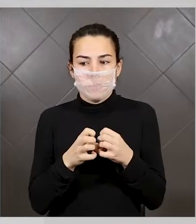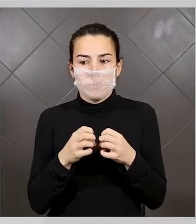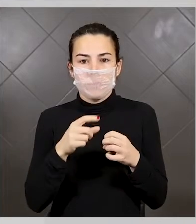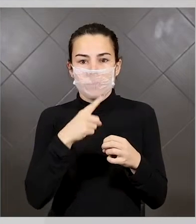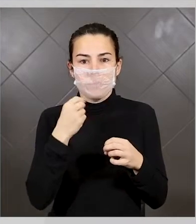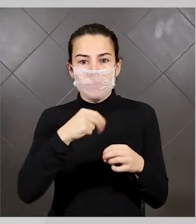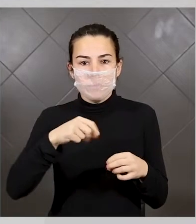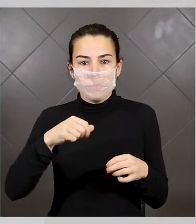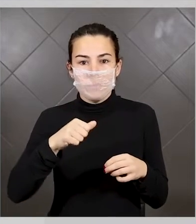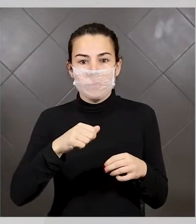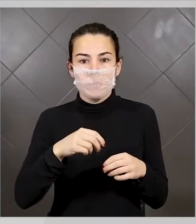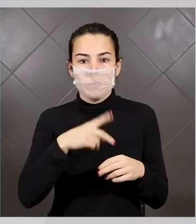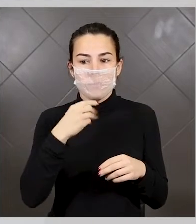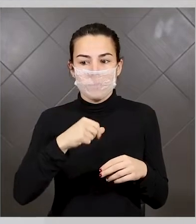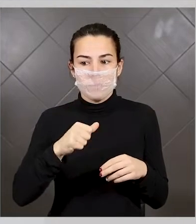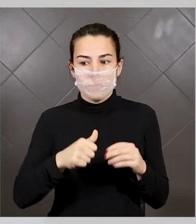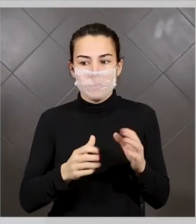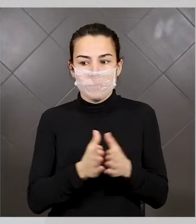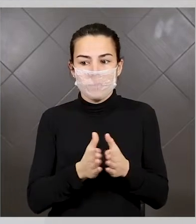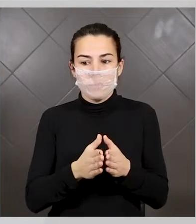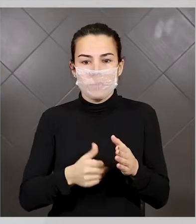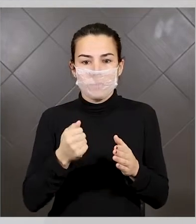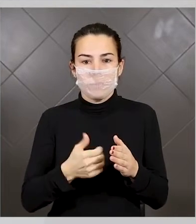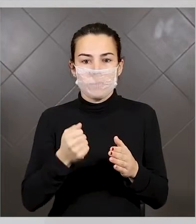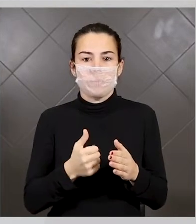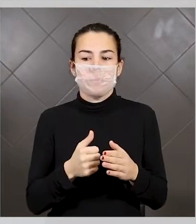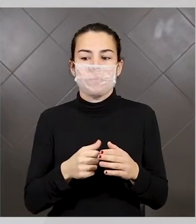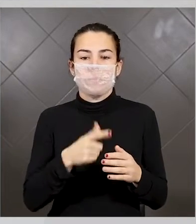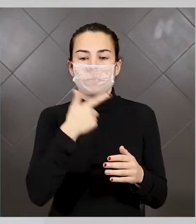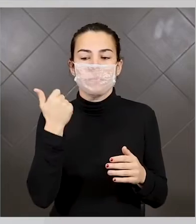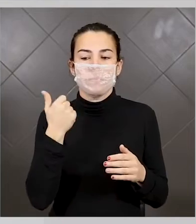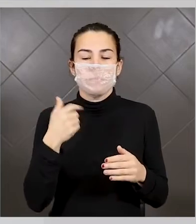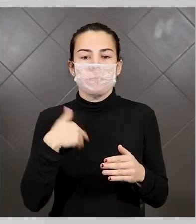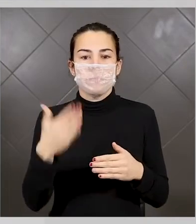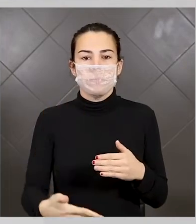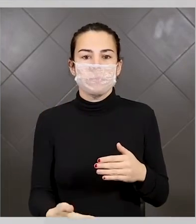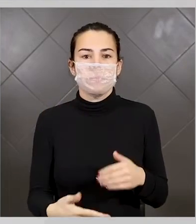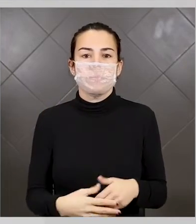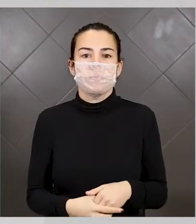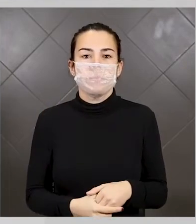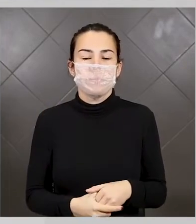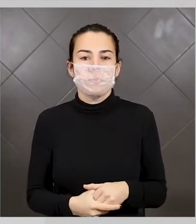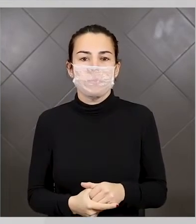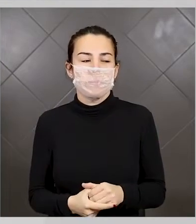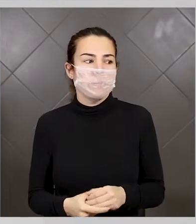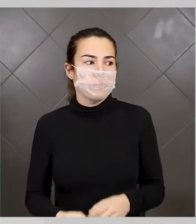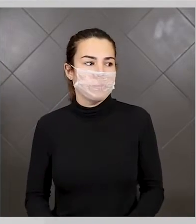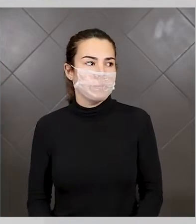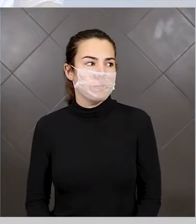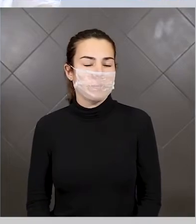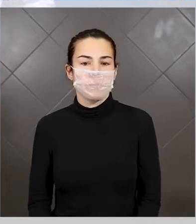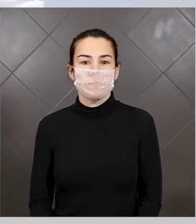hi havia gent que li ficava encara més sucre i encara més dolç, encara més dolcera, i era, la veritat que era una bomba calòrica, això.